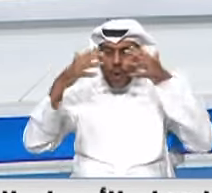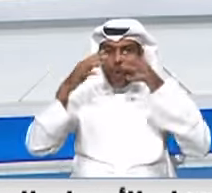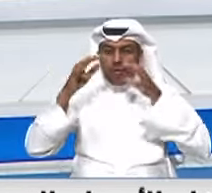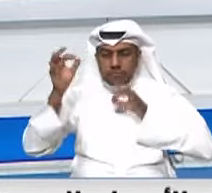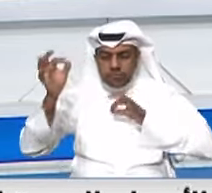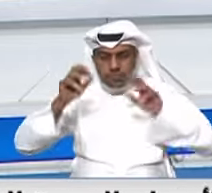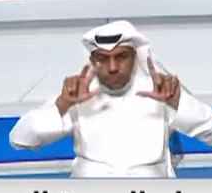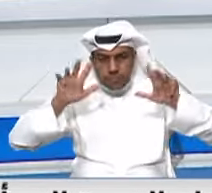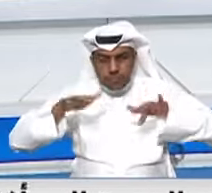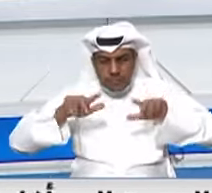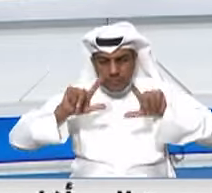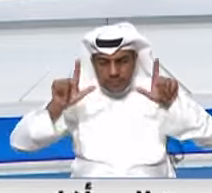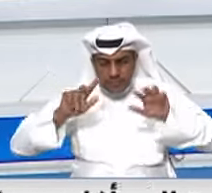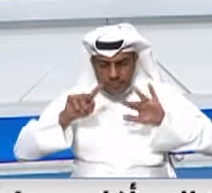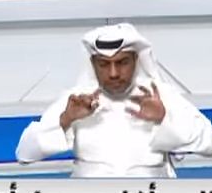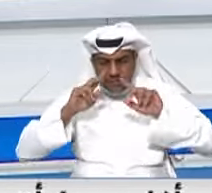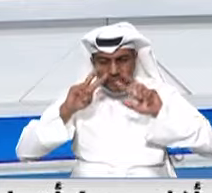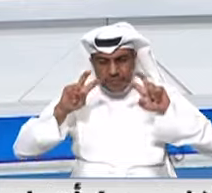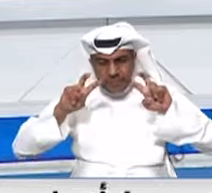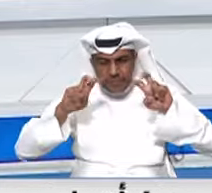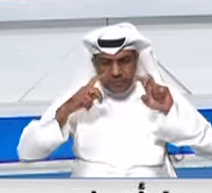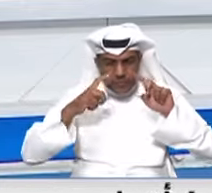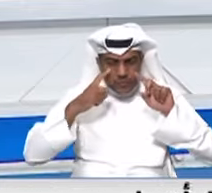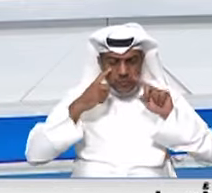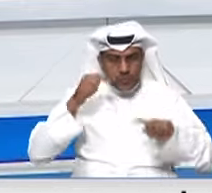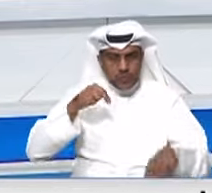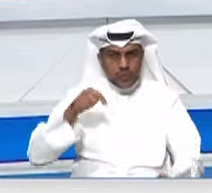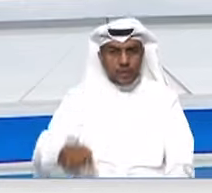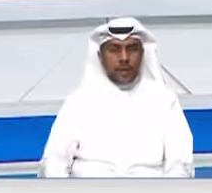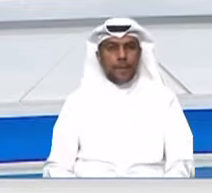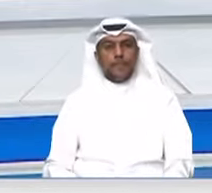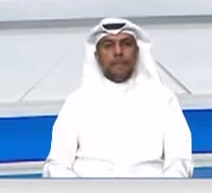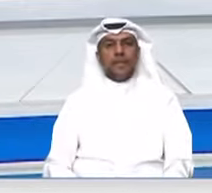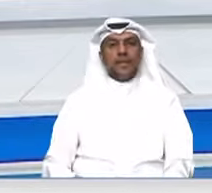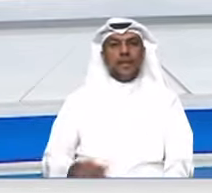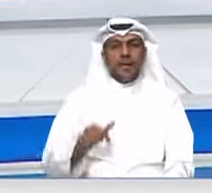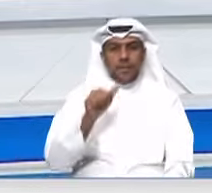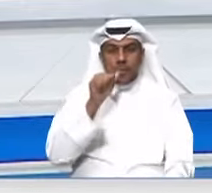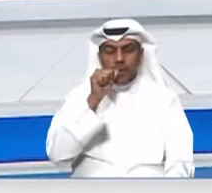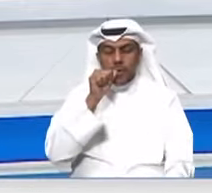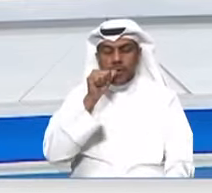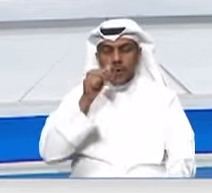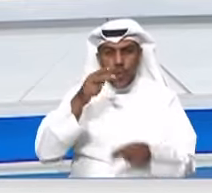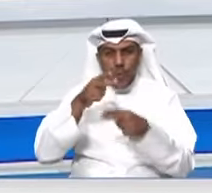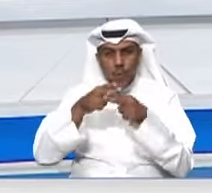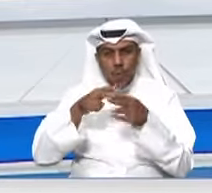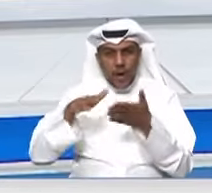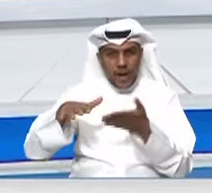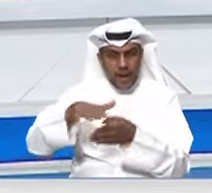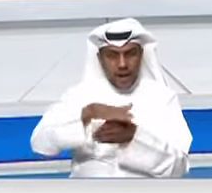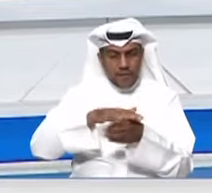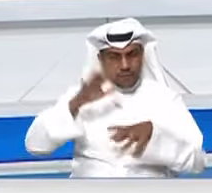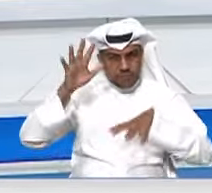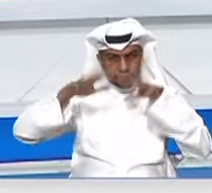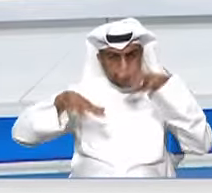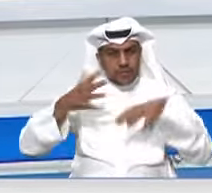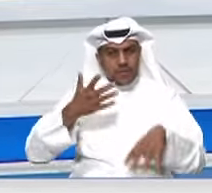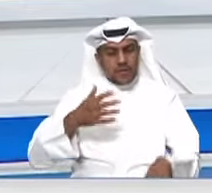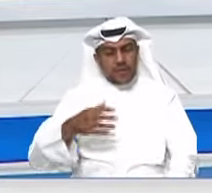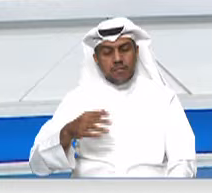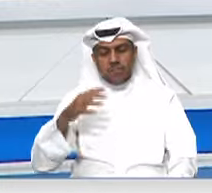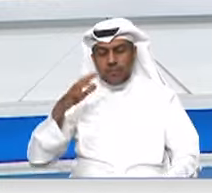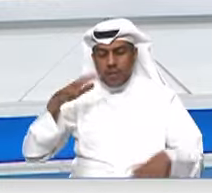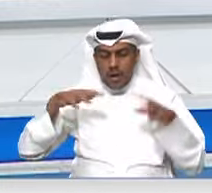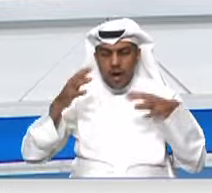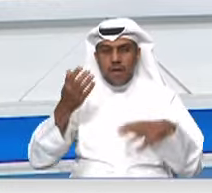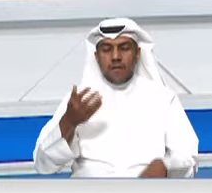الأقمار الصناعية بأن إن شاء الله بعد منتصف هذه الليلة راح تتأثر بعض مناطق البلاد بأمطار خفيفة إلى متوسطة وسحب